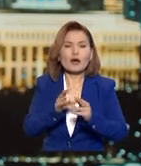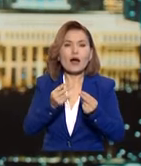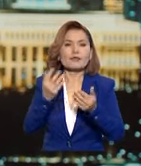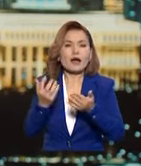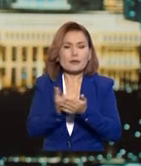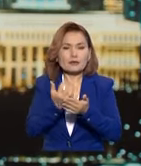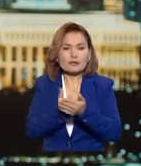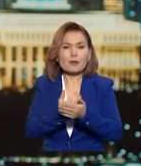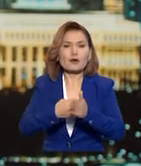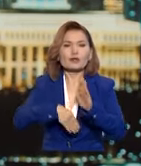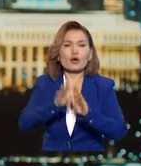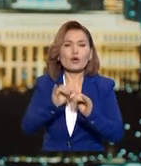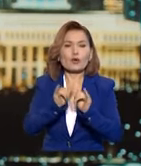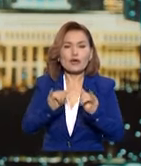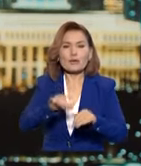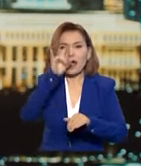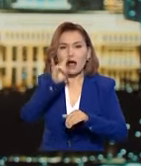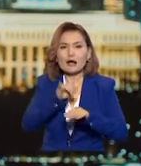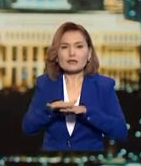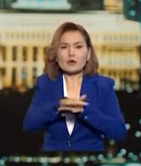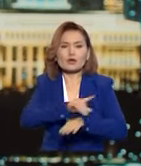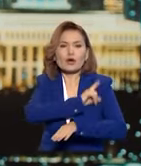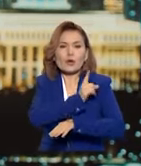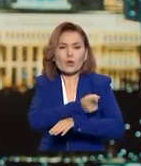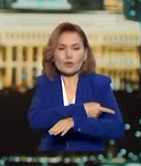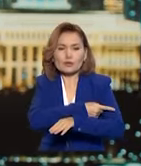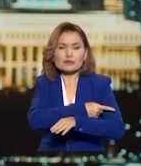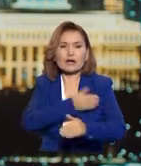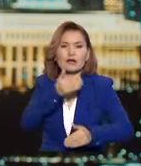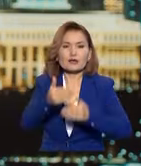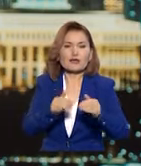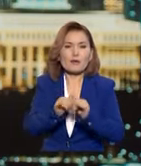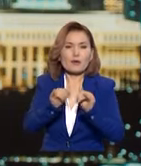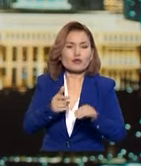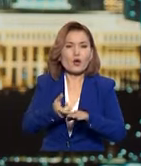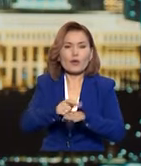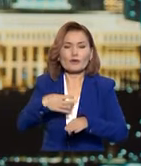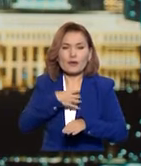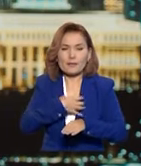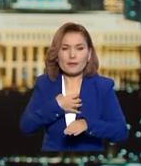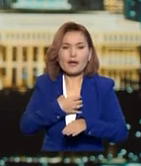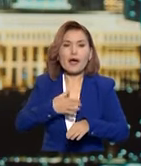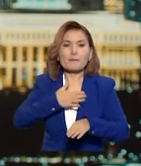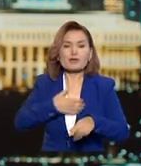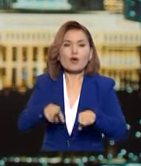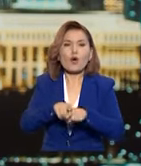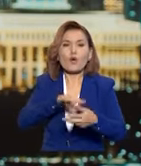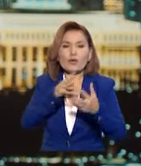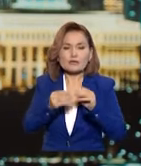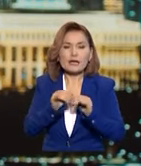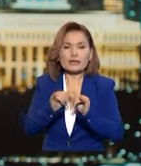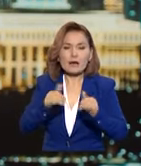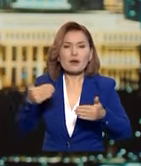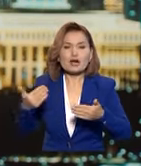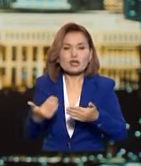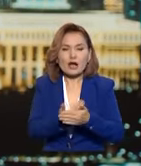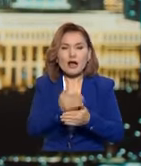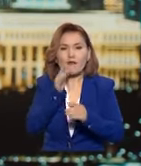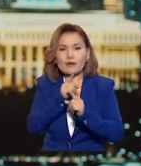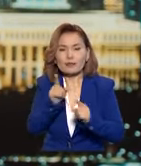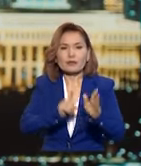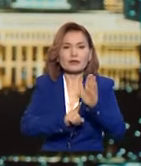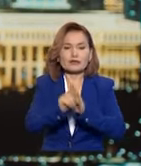арттырып, еліміздің күш-қуатын нығайта беру өте маңызды. Біз осылайша дамудың жаңа сатысына шығуымыз